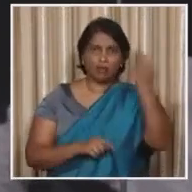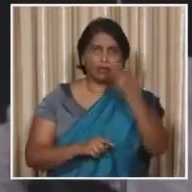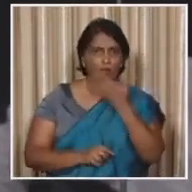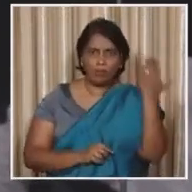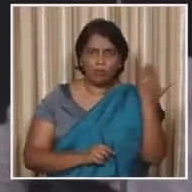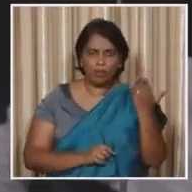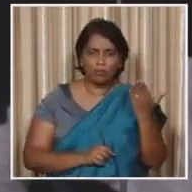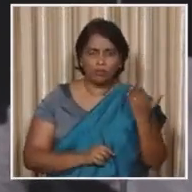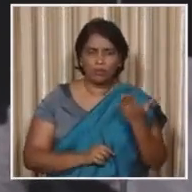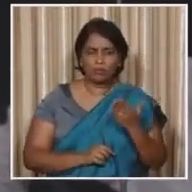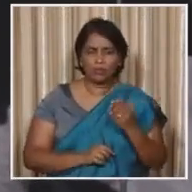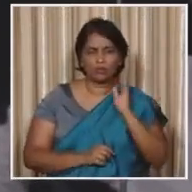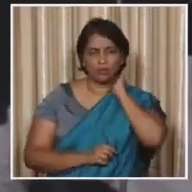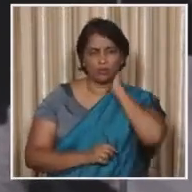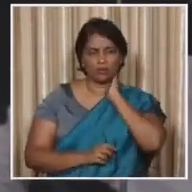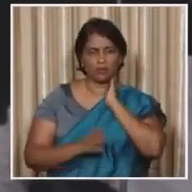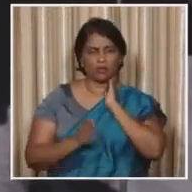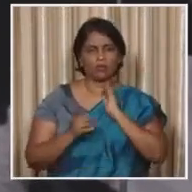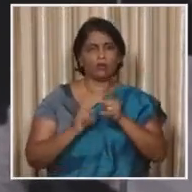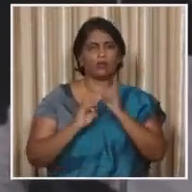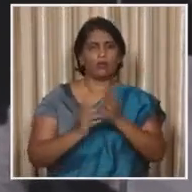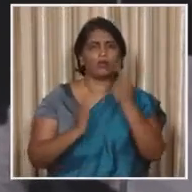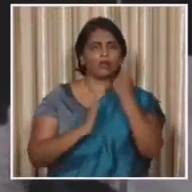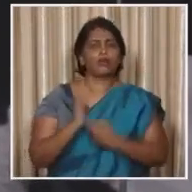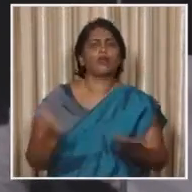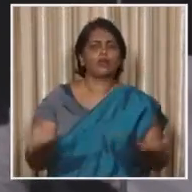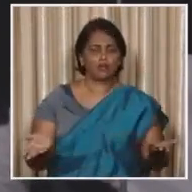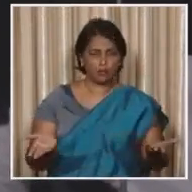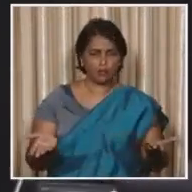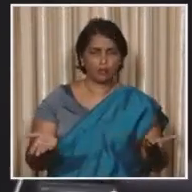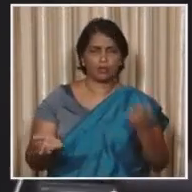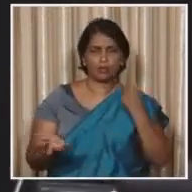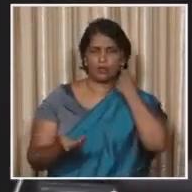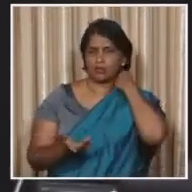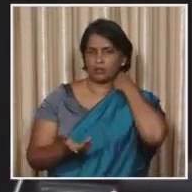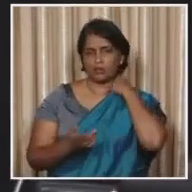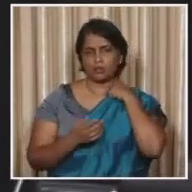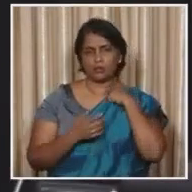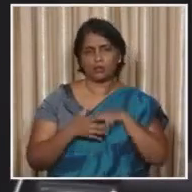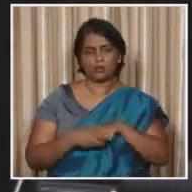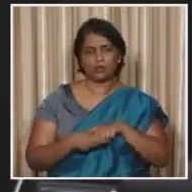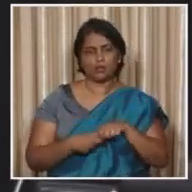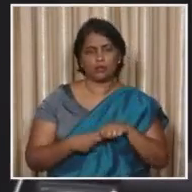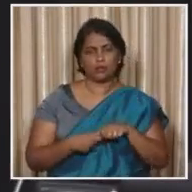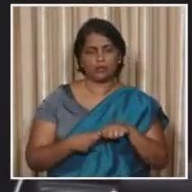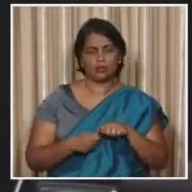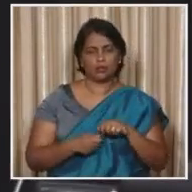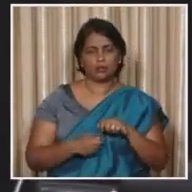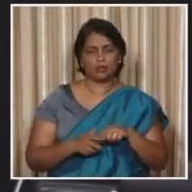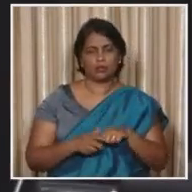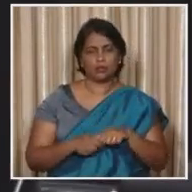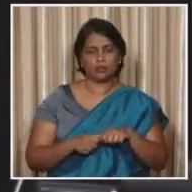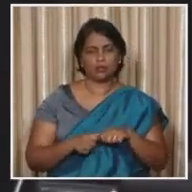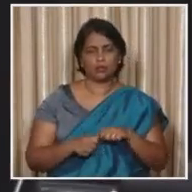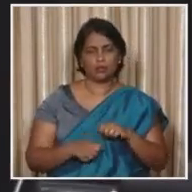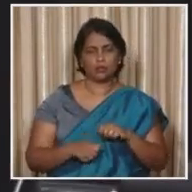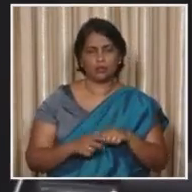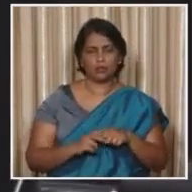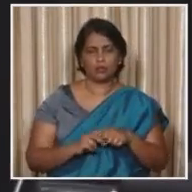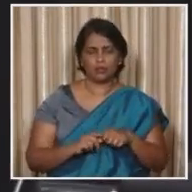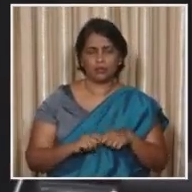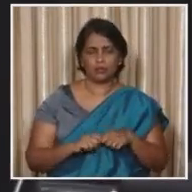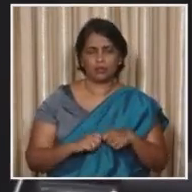පුළුවන්ද? ගරු සභාපති. අද මේ සභාවේ ස්ථාවර නියෝග. මතුවෙන කාරණයක් සම්බන්ධව උත්තරයක් දෙන්න ඕන පාර්ශවයකට